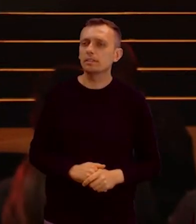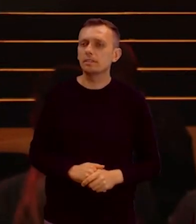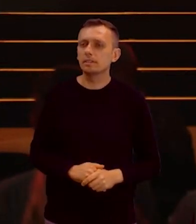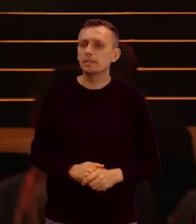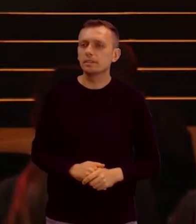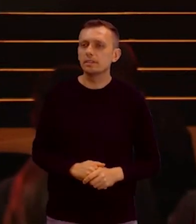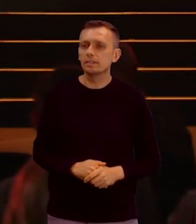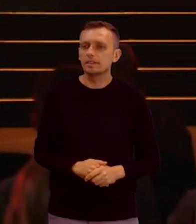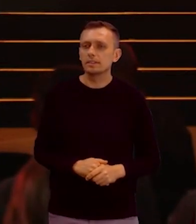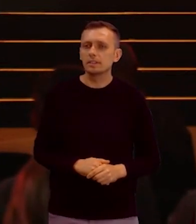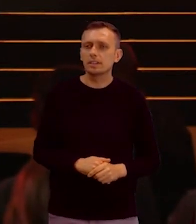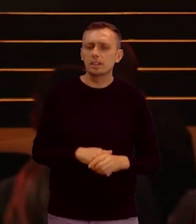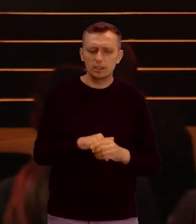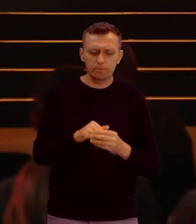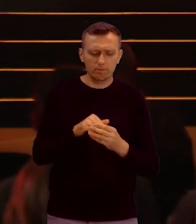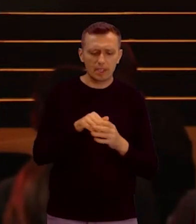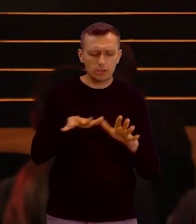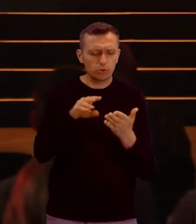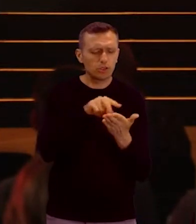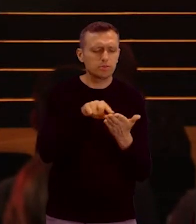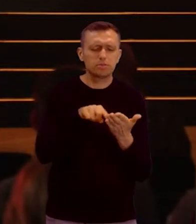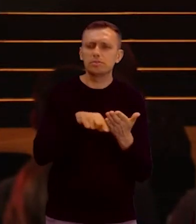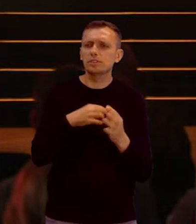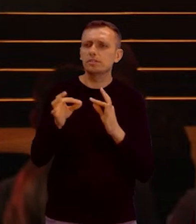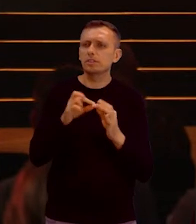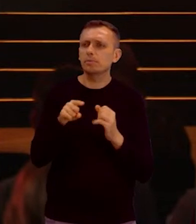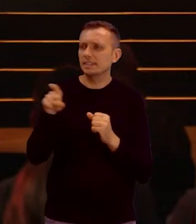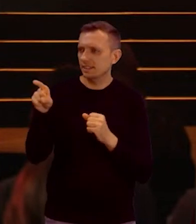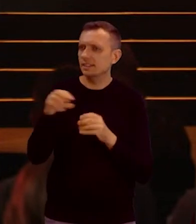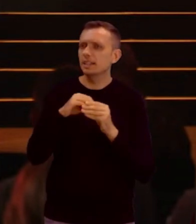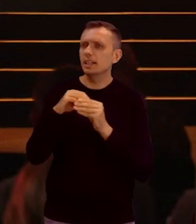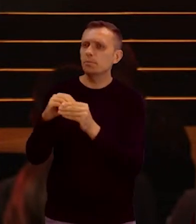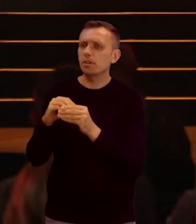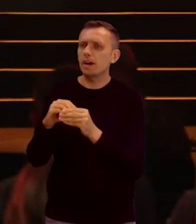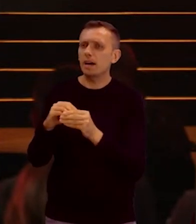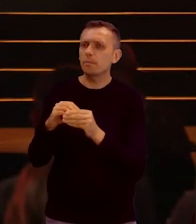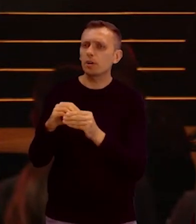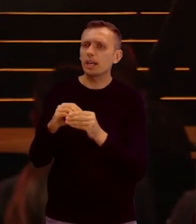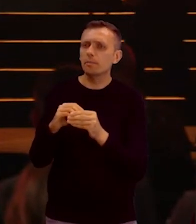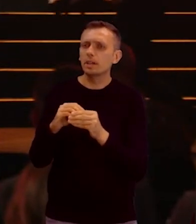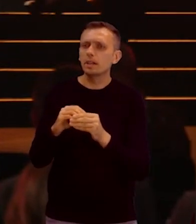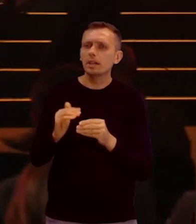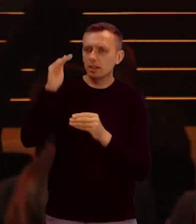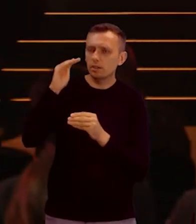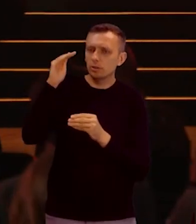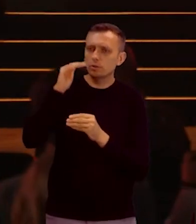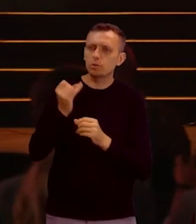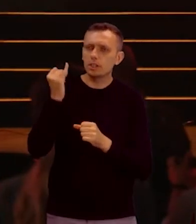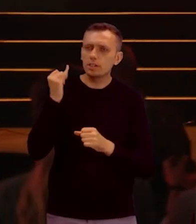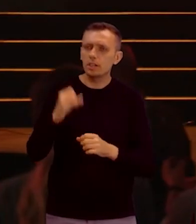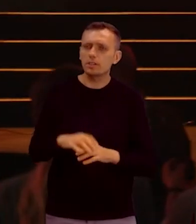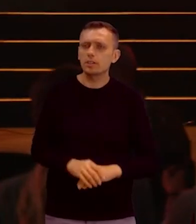Dużo, dużo tutaj mam informacji. Program Duże Dzieci. Politycy w Piaskownicy też chyba, nie? Ktoś nie oglądał